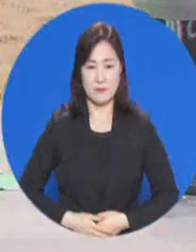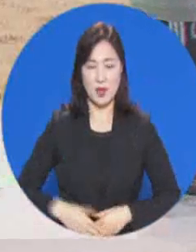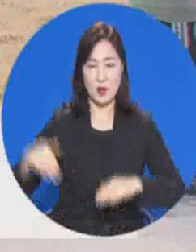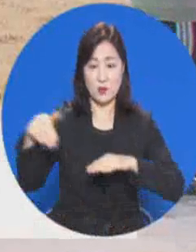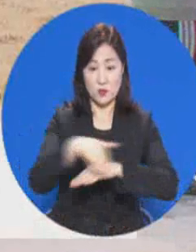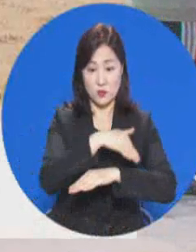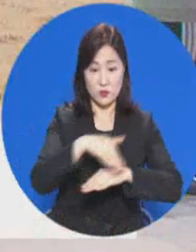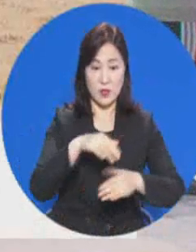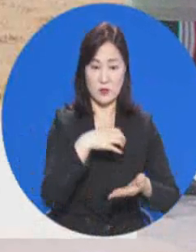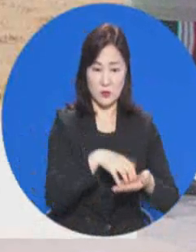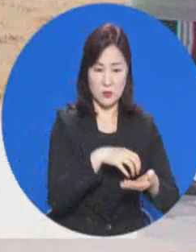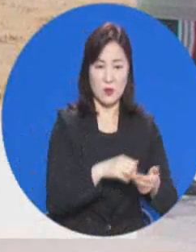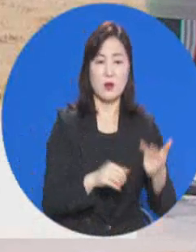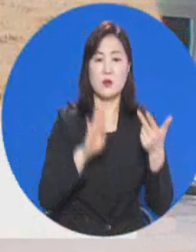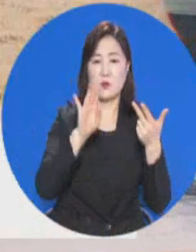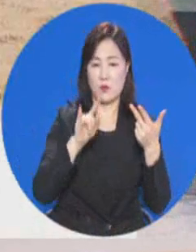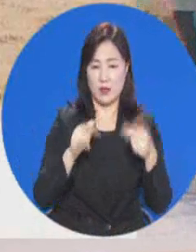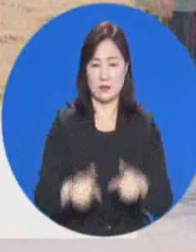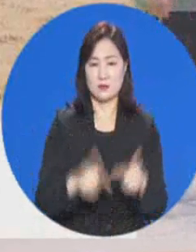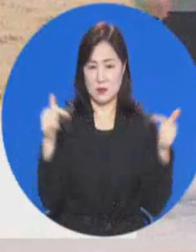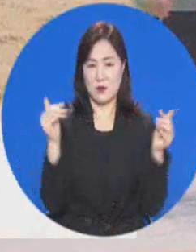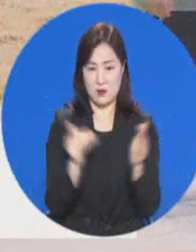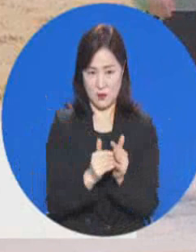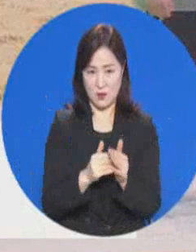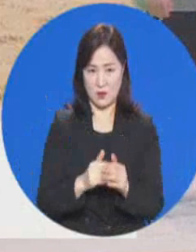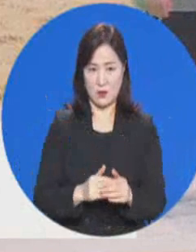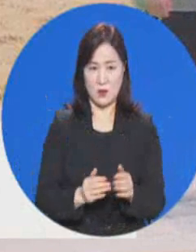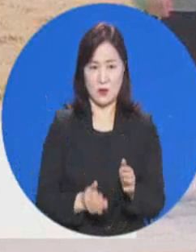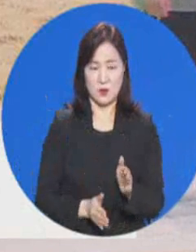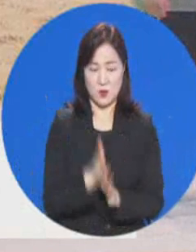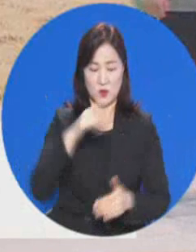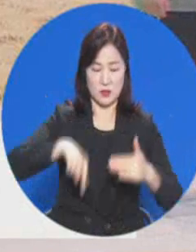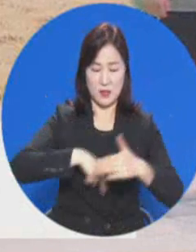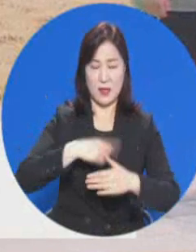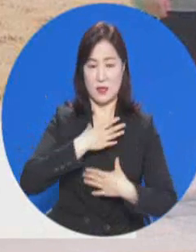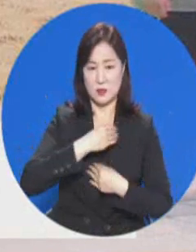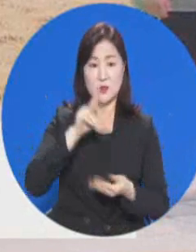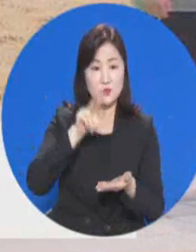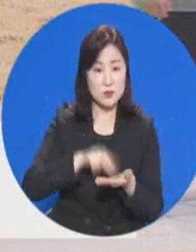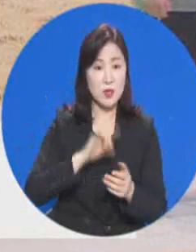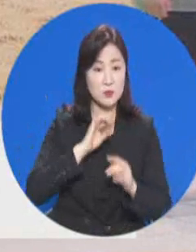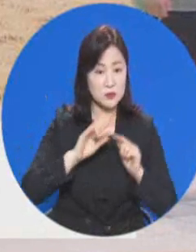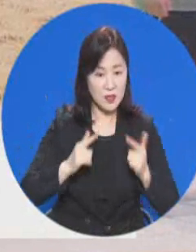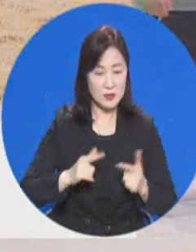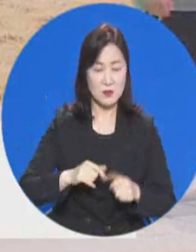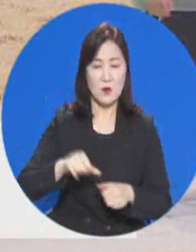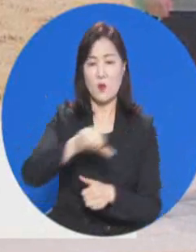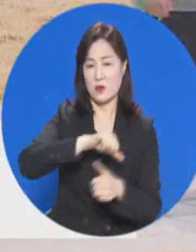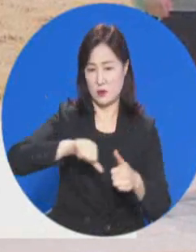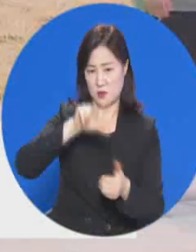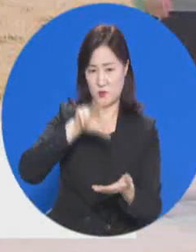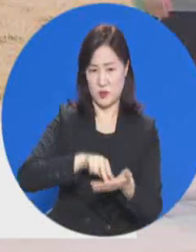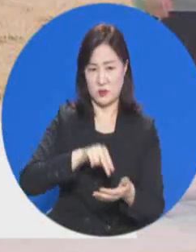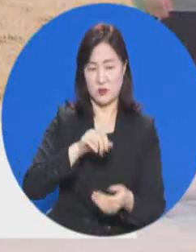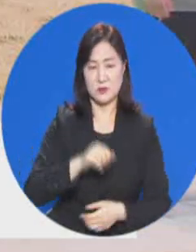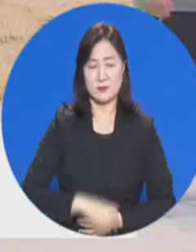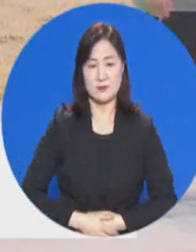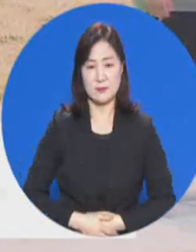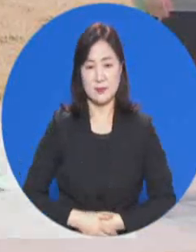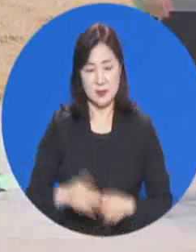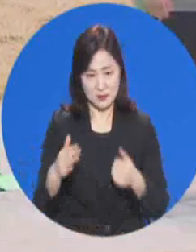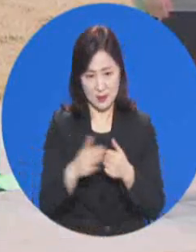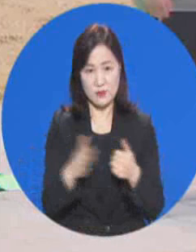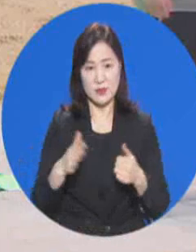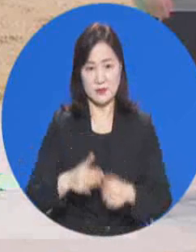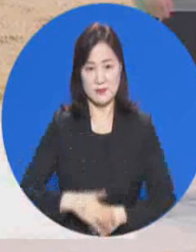횟수 보다 7배 이상의 말아진 거거든요 도시 내에 안전 문제도 그렇고 그 다음에 쾌적한 문제도 그렇고 근데 이런 문제들이 대단히